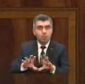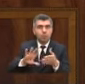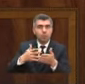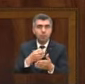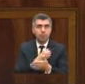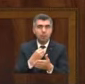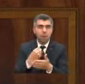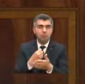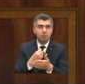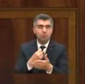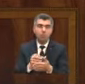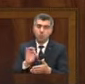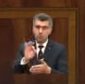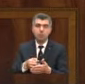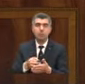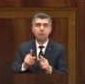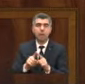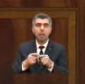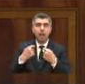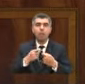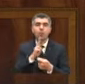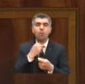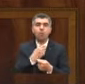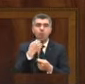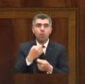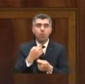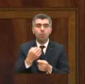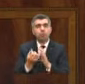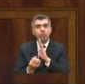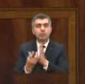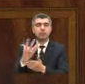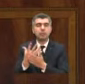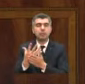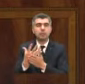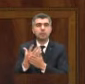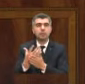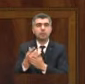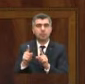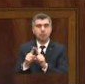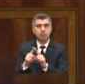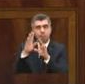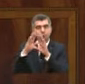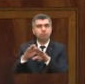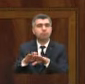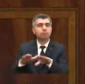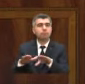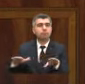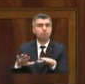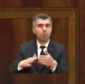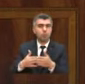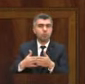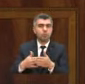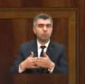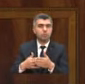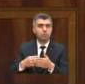كما قال رئيس الحكومة هي ثورة اجتماعية هادئة، ثورة اجتماعية هادئة، خصنا نعرفوا كيفاش نقراوها.